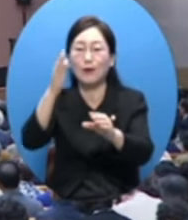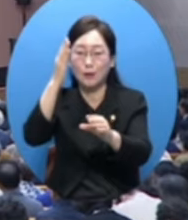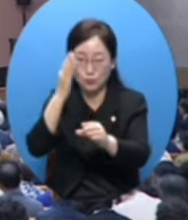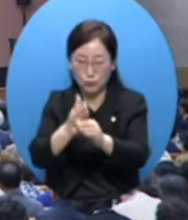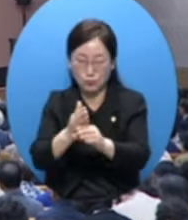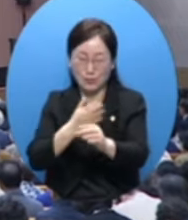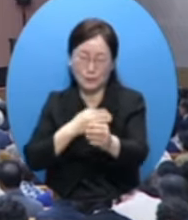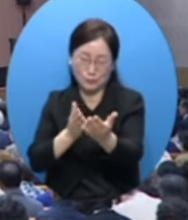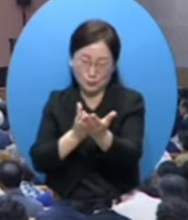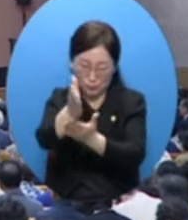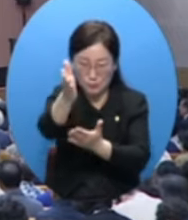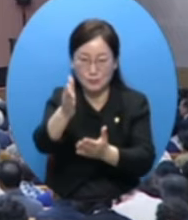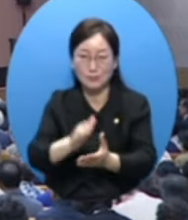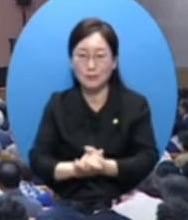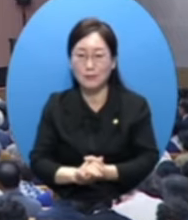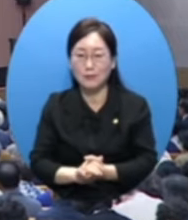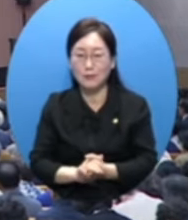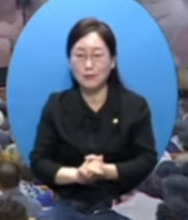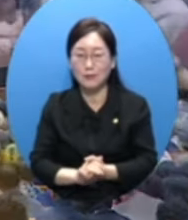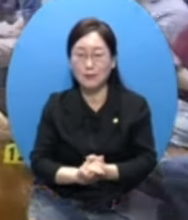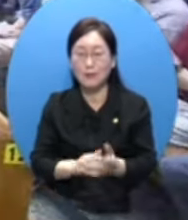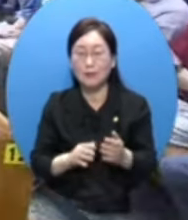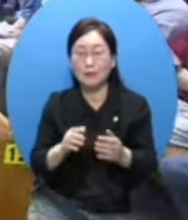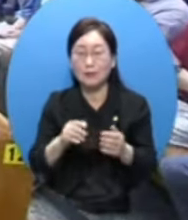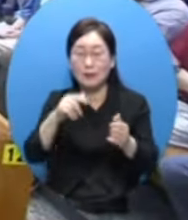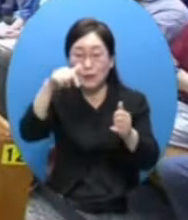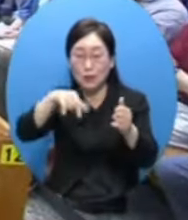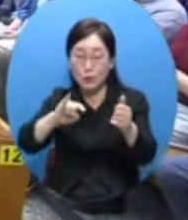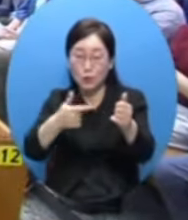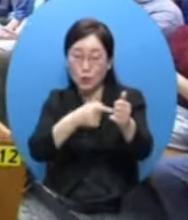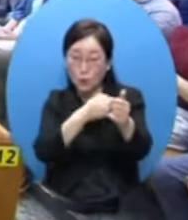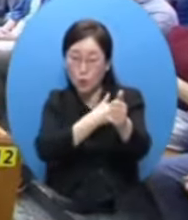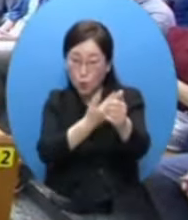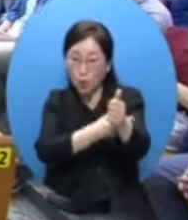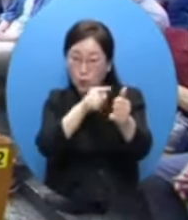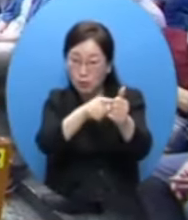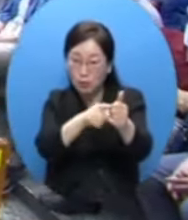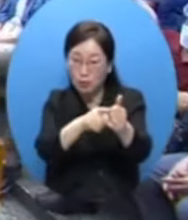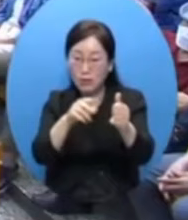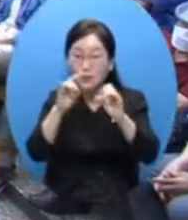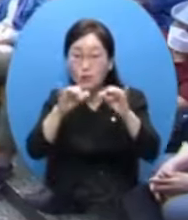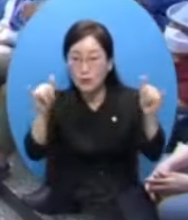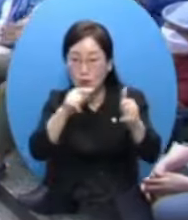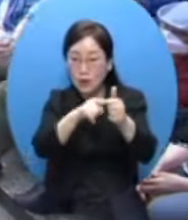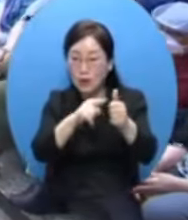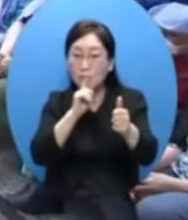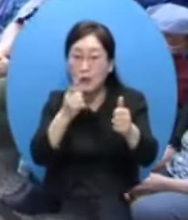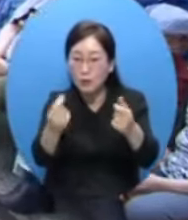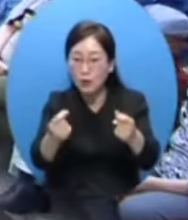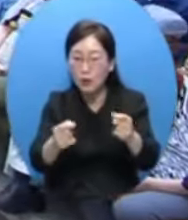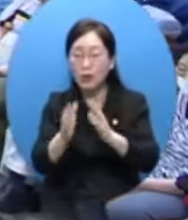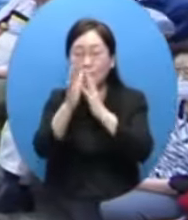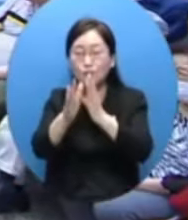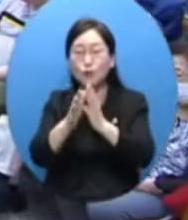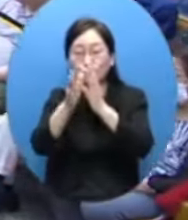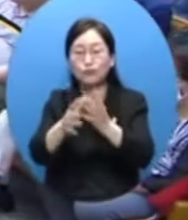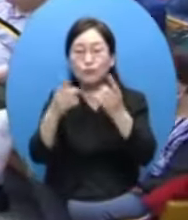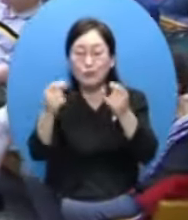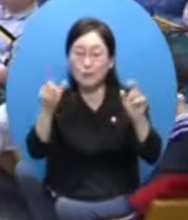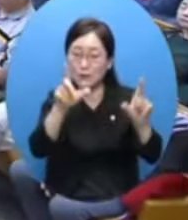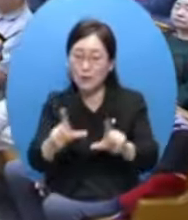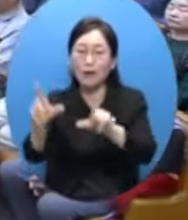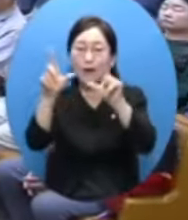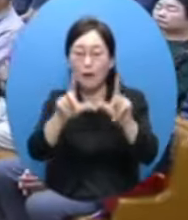달려갔습니다. 그는 그의 고백처럼 소풍과 같은 삶을 살다가 그 삶을 마무리하고 주님